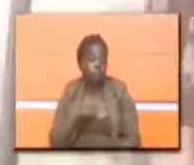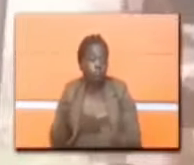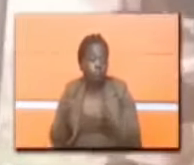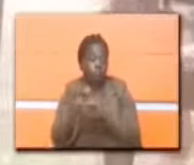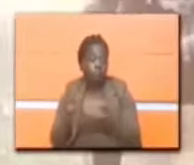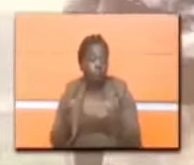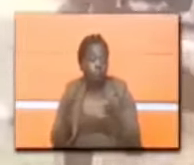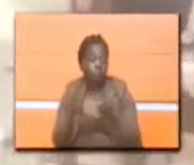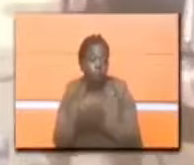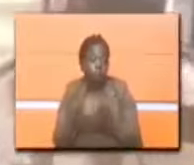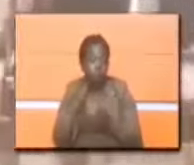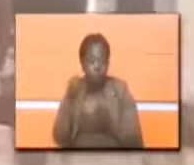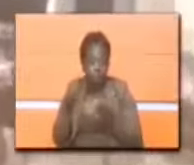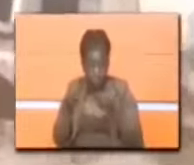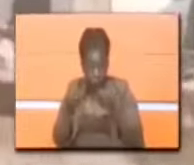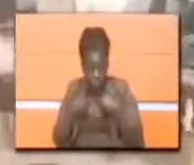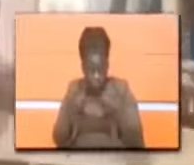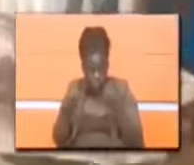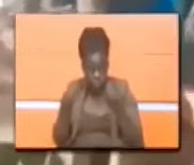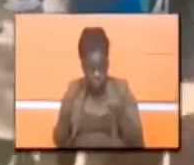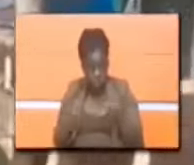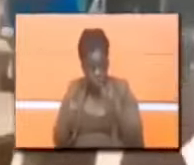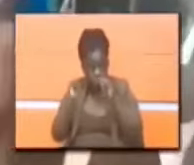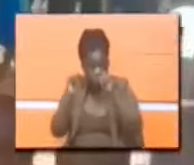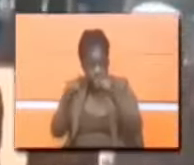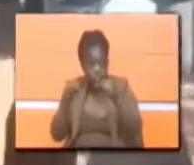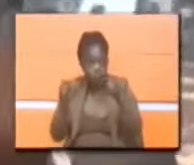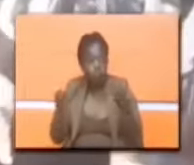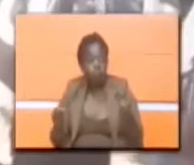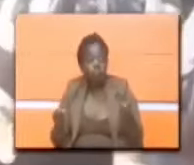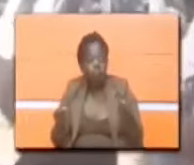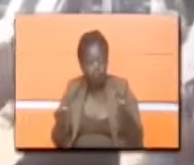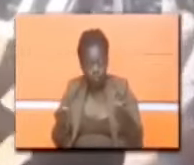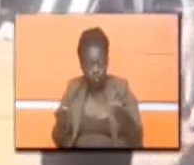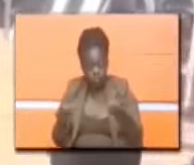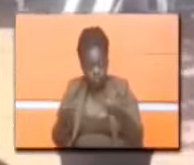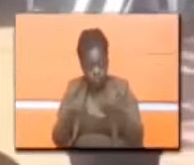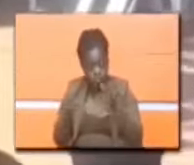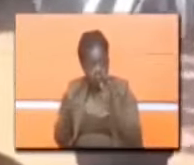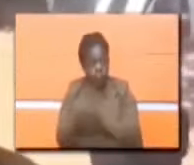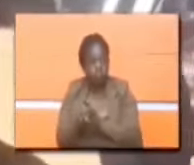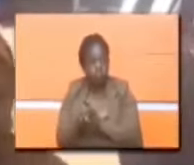kyammwe eyakimpa nga akimpadde ekigemuseneko emikono njagala yimpe.